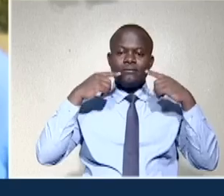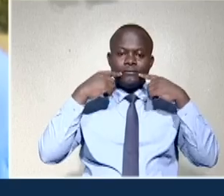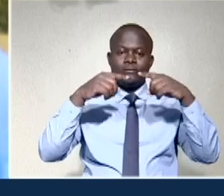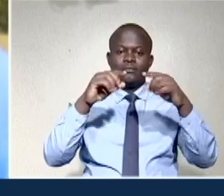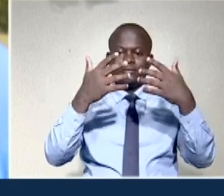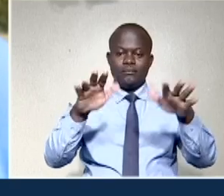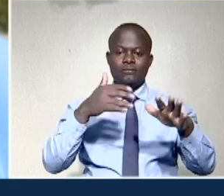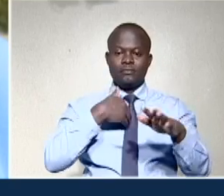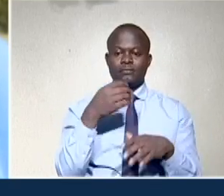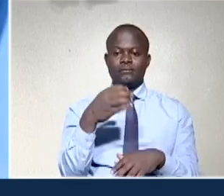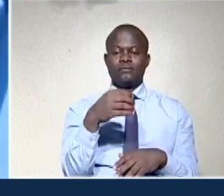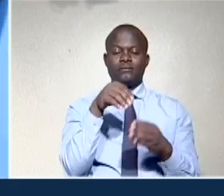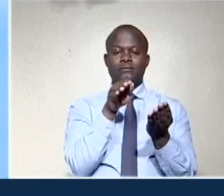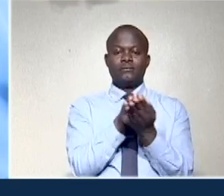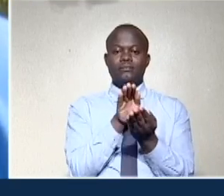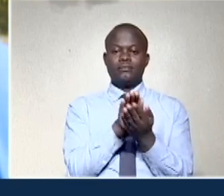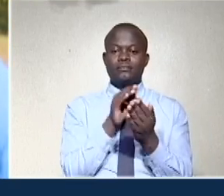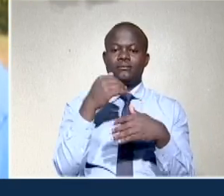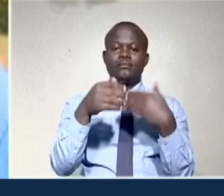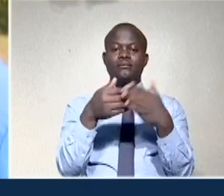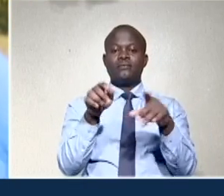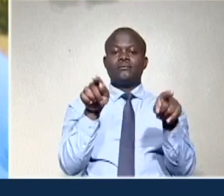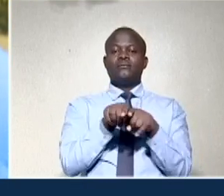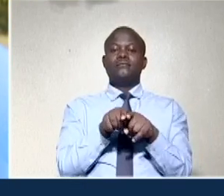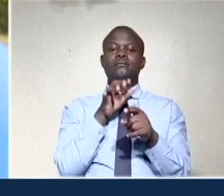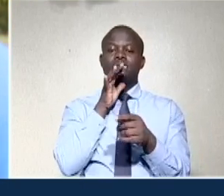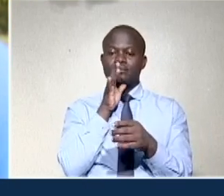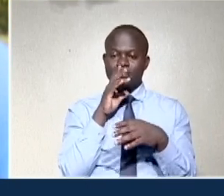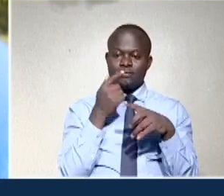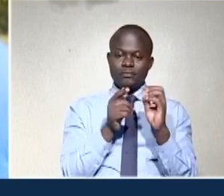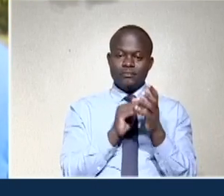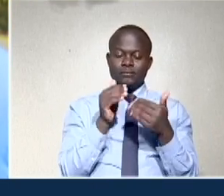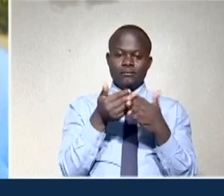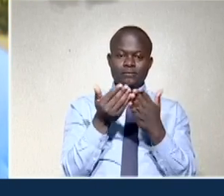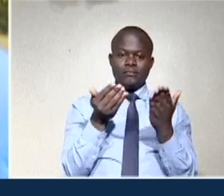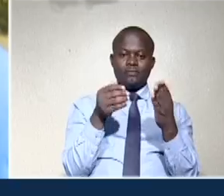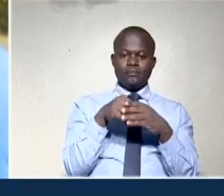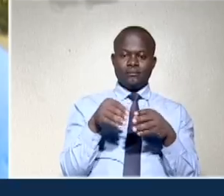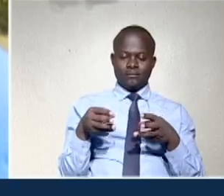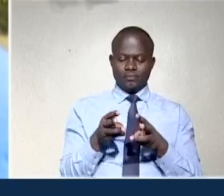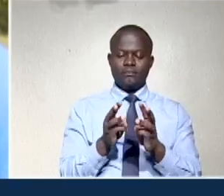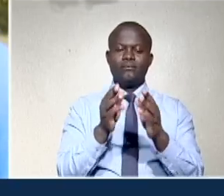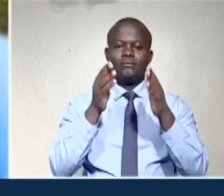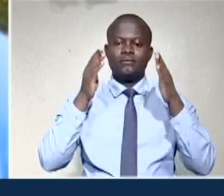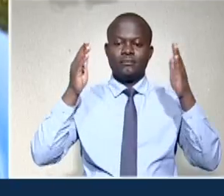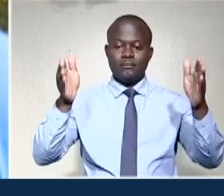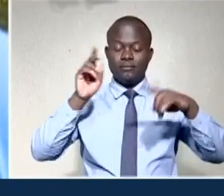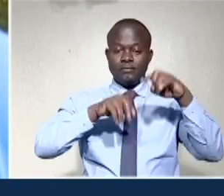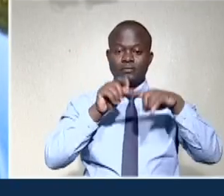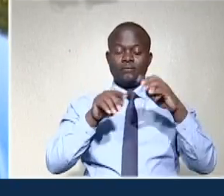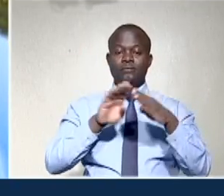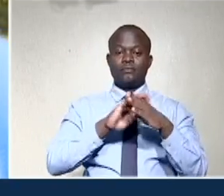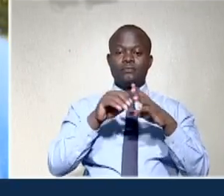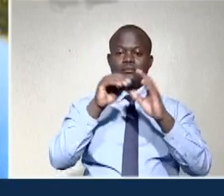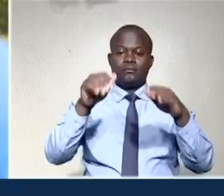turarangiza dufite cooperative bank biracyaraho ngaho turategereje ariko muri wa murongo mugari muri ya politiki ya myishora mari mu